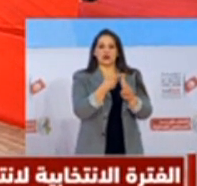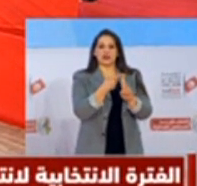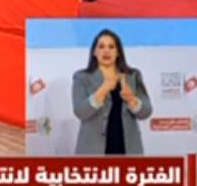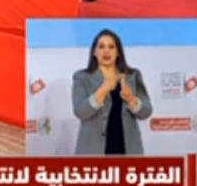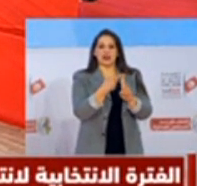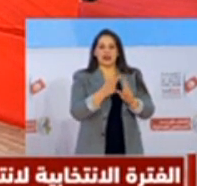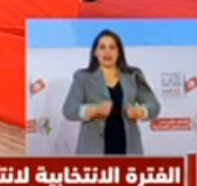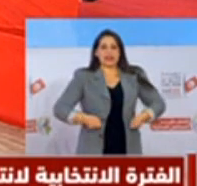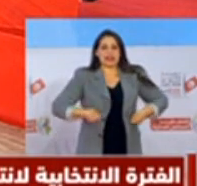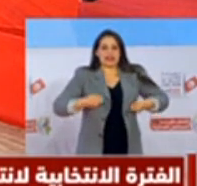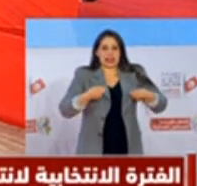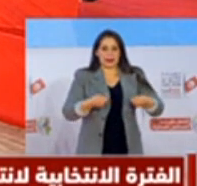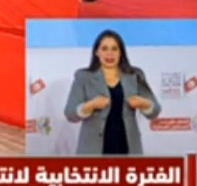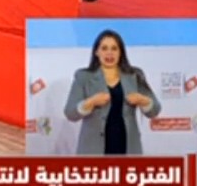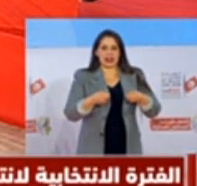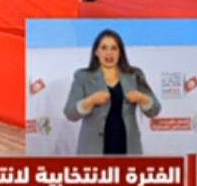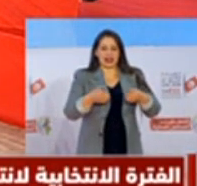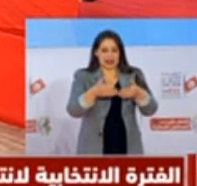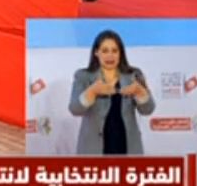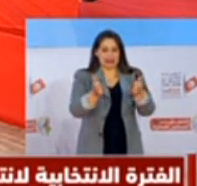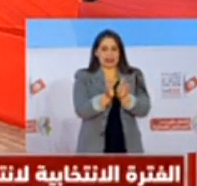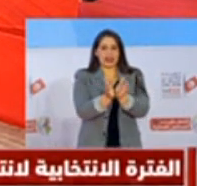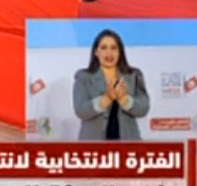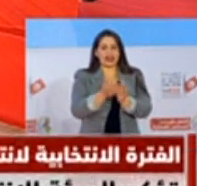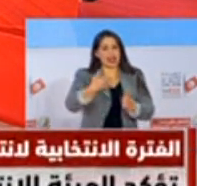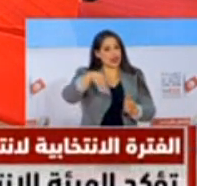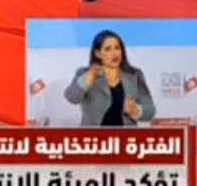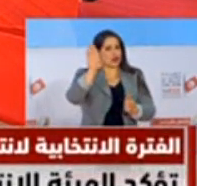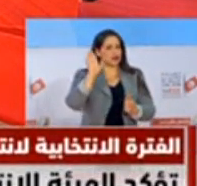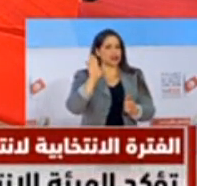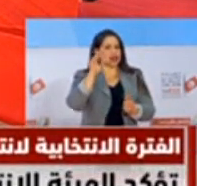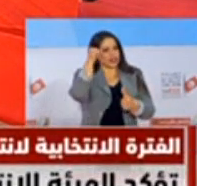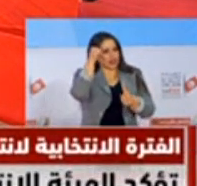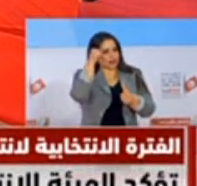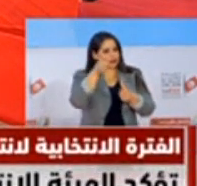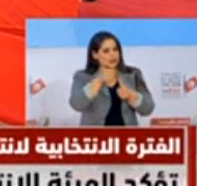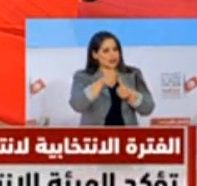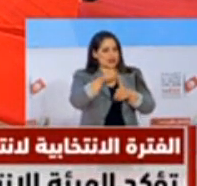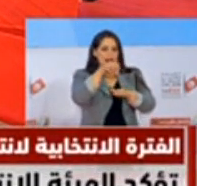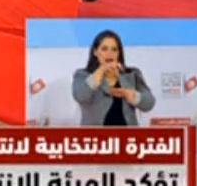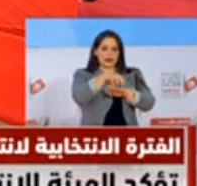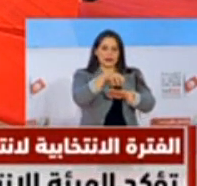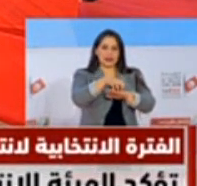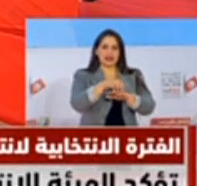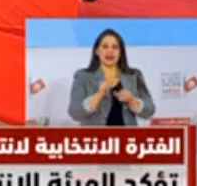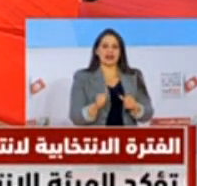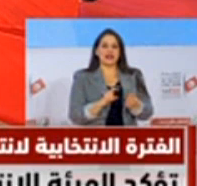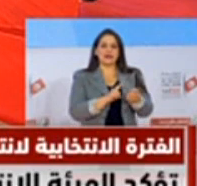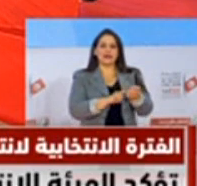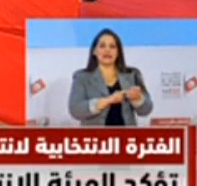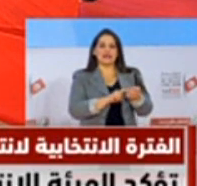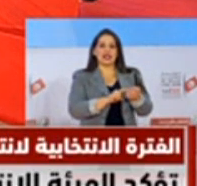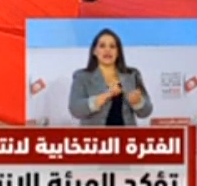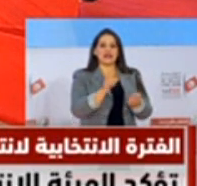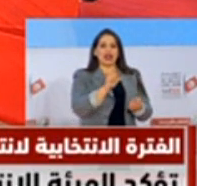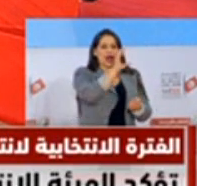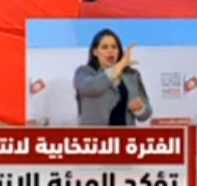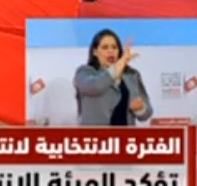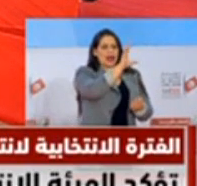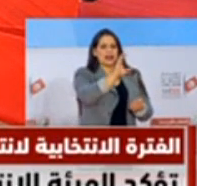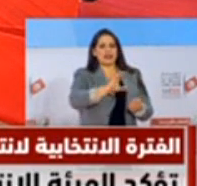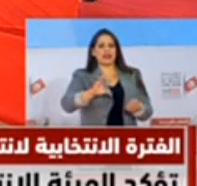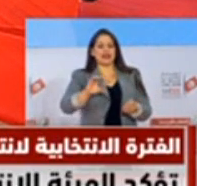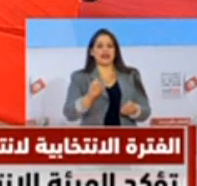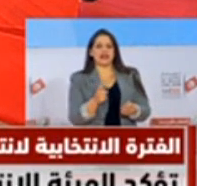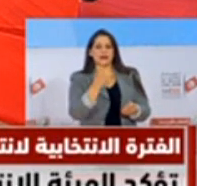الاوليه لانتخابات المجالس المحليه في دورها الثاني التي جرت الاحد الماضي كما استعرضت الهيئه جمله من القرارات من